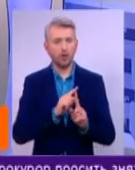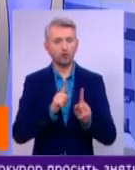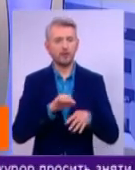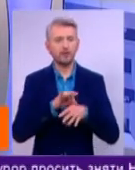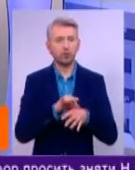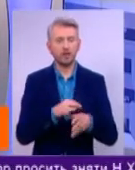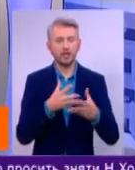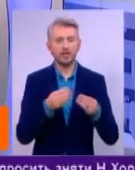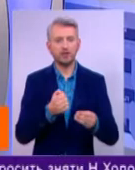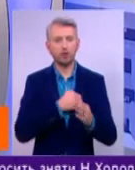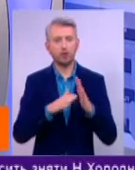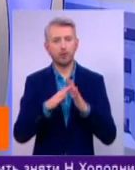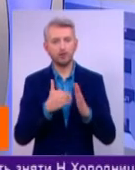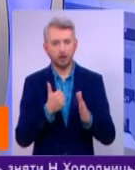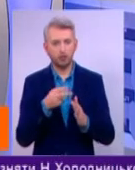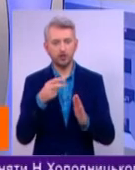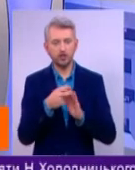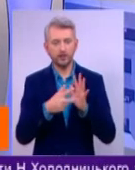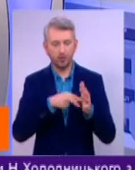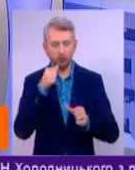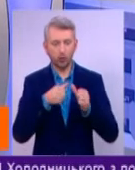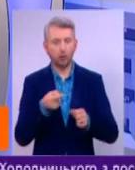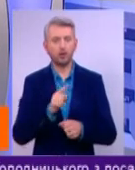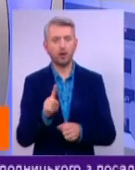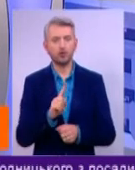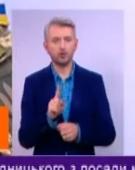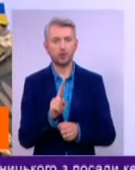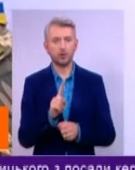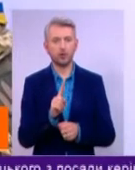проведення весняного призову 2018 року – те, що